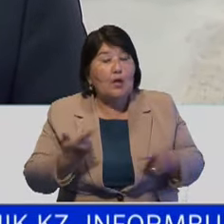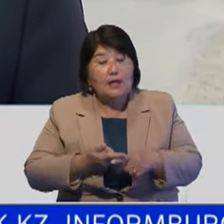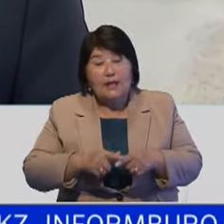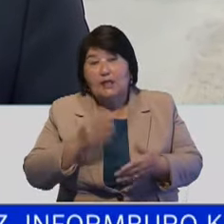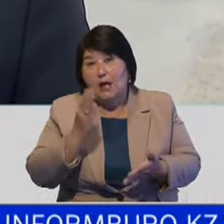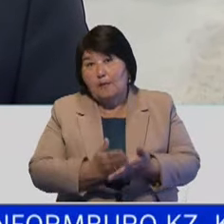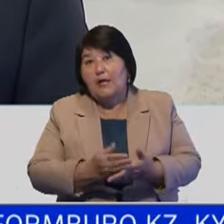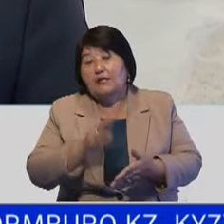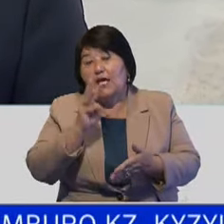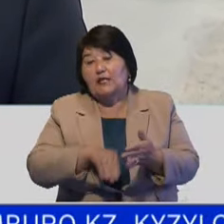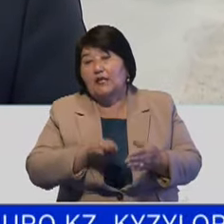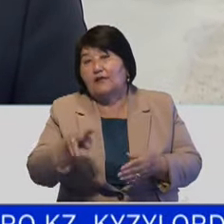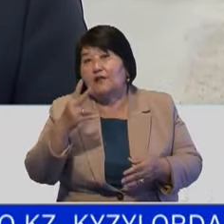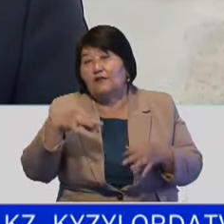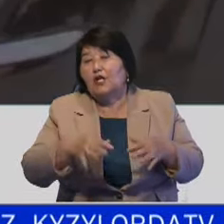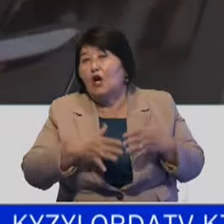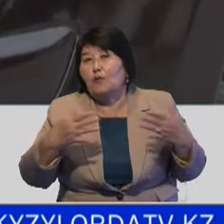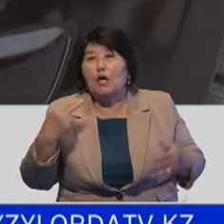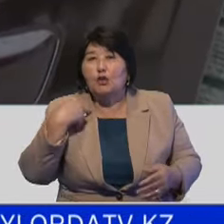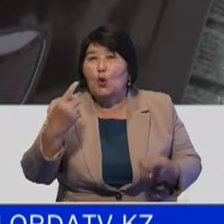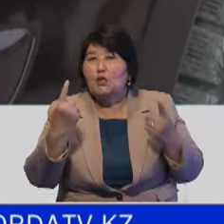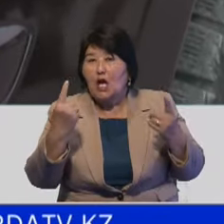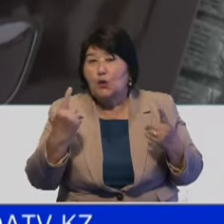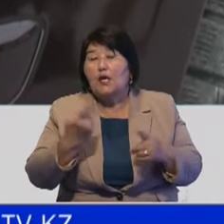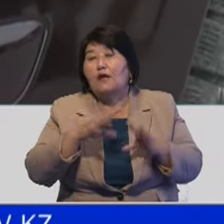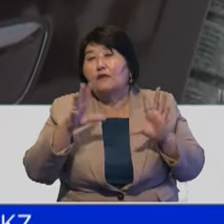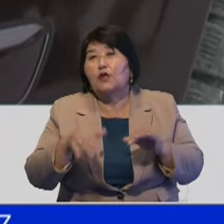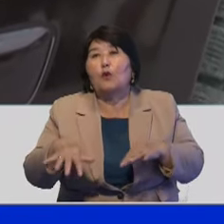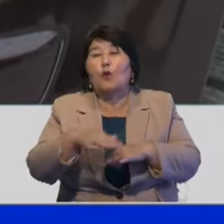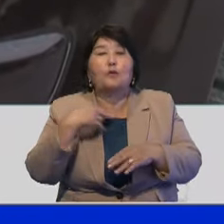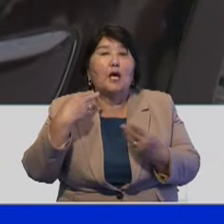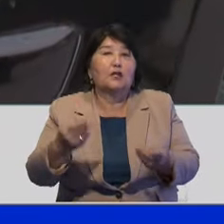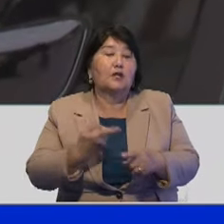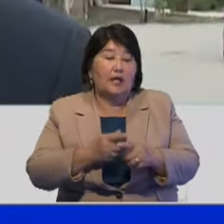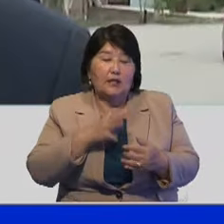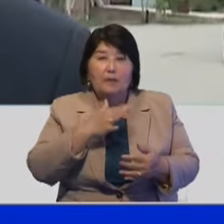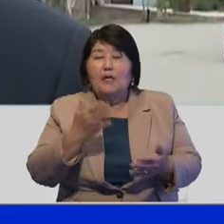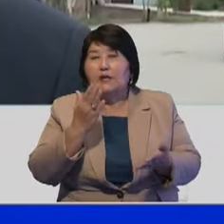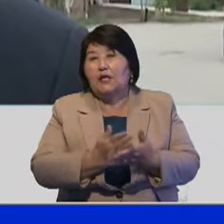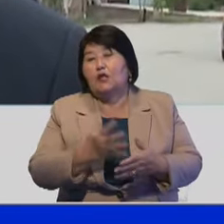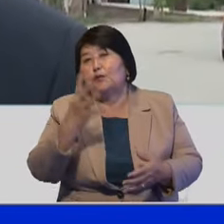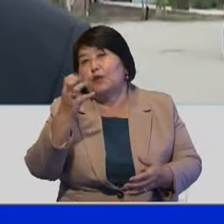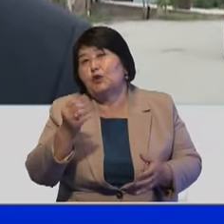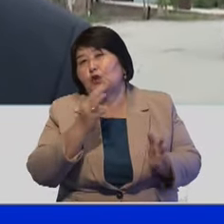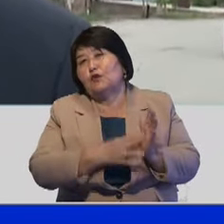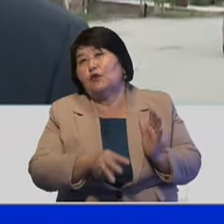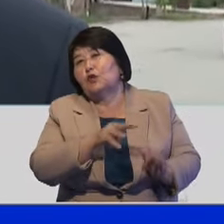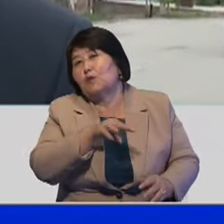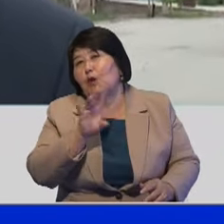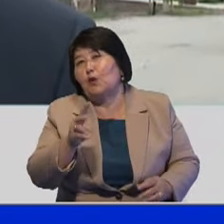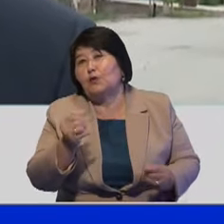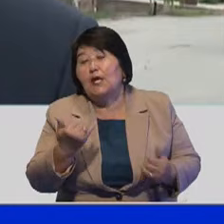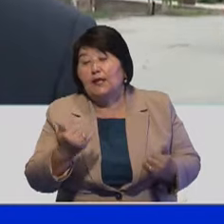поставлены На штрафстоянку два автомобиля с большой задолженностью в целом общая задолженность на данный момент составляет 590 млн